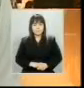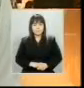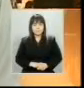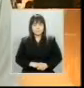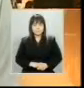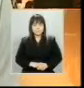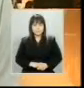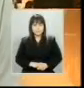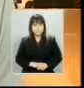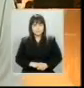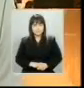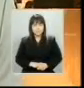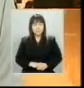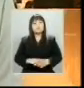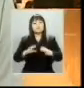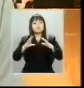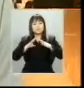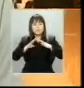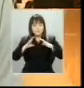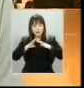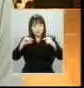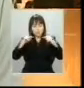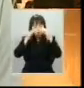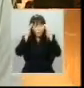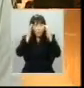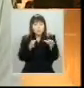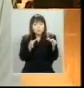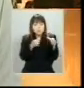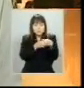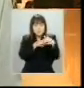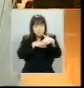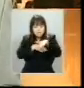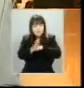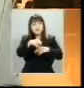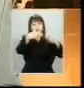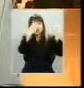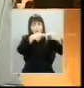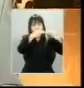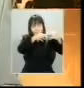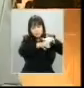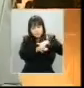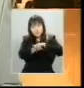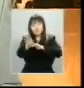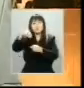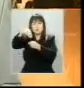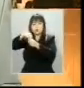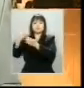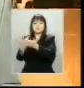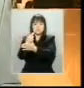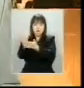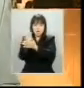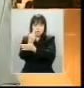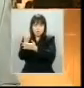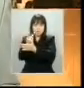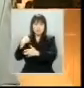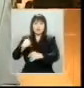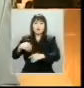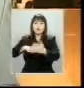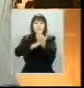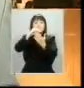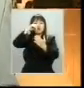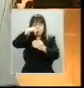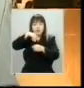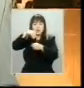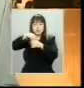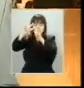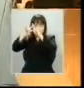ศูนย์พักพิงชั่วคราวผู้หนีภัยจากสงครามบ้านถ้ำหินอำเภอสวนพึ่งจังหวัดราชบุรีเป็นหนึ่งใน9ศูนย์พักพิงของประเทศไทยนะครับแล้วก็